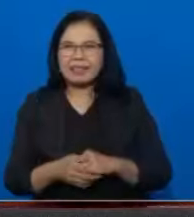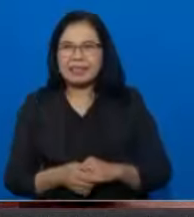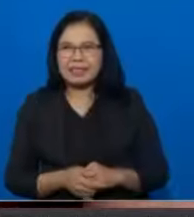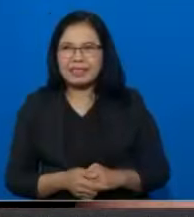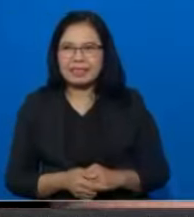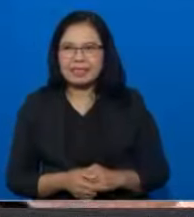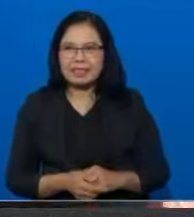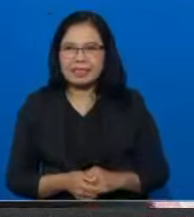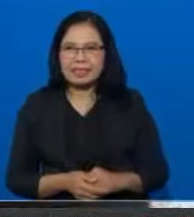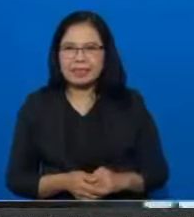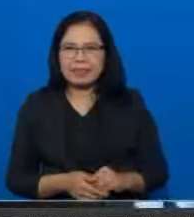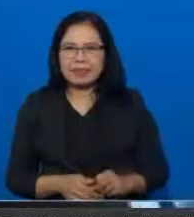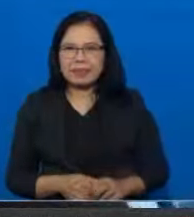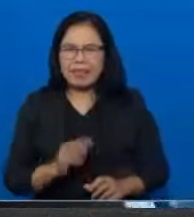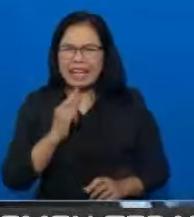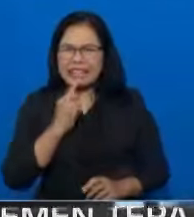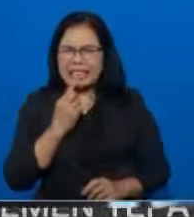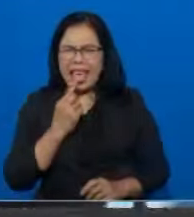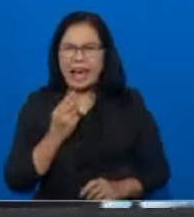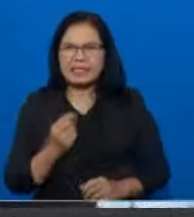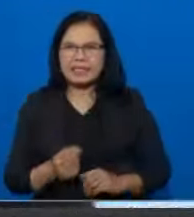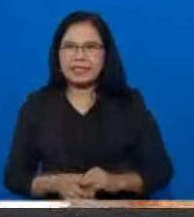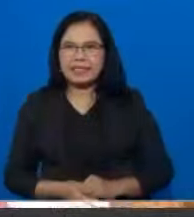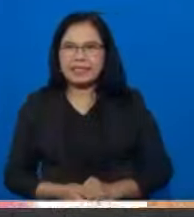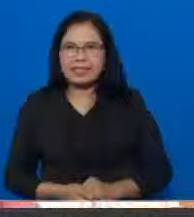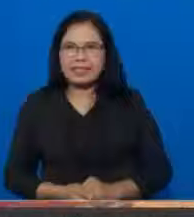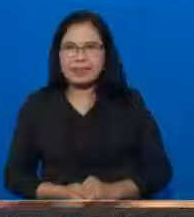dominan aftertaste-nya itu asin ya.